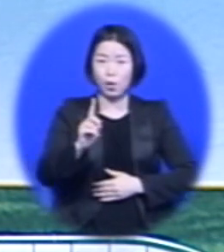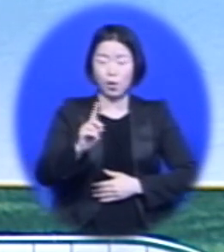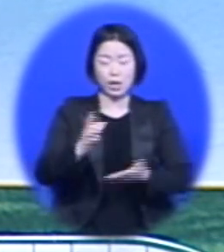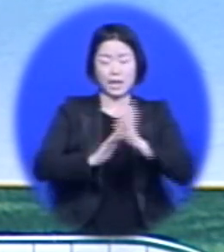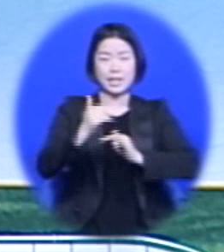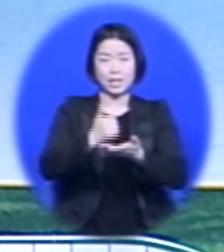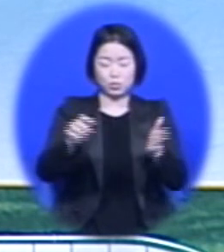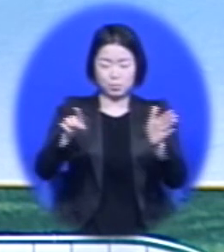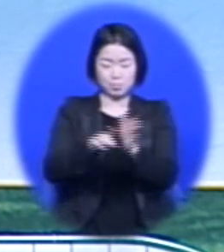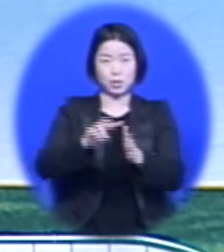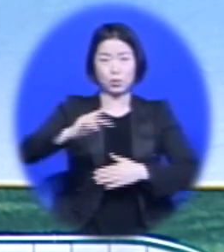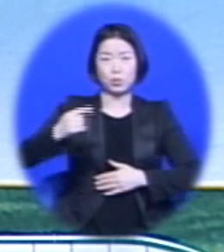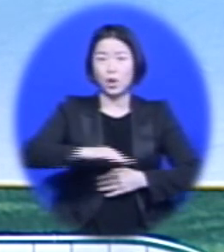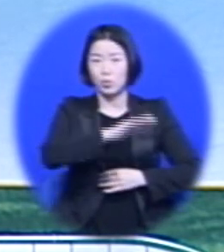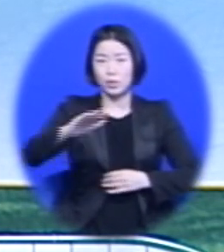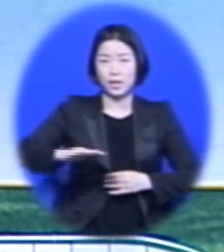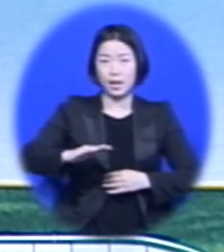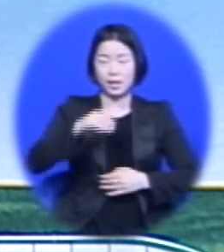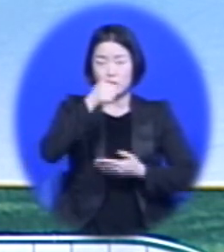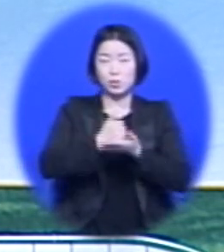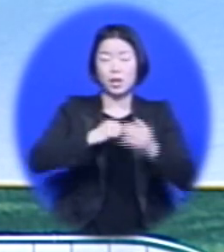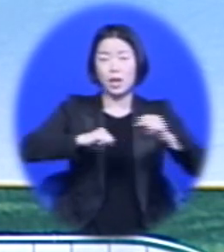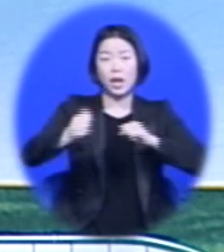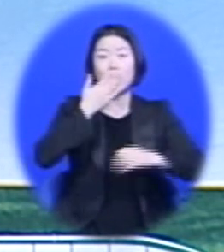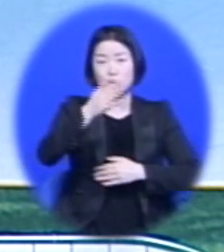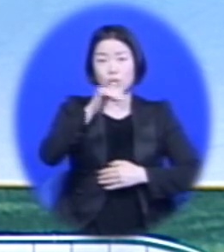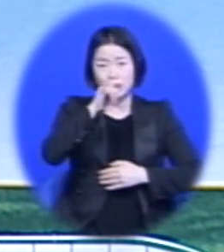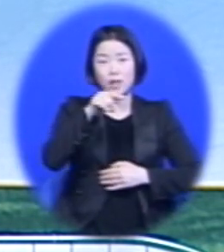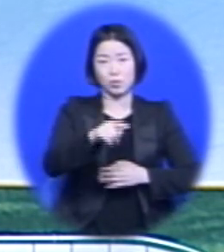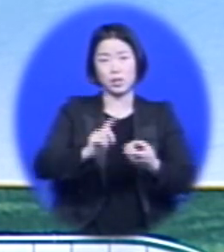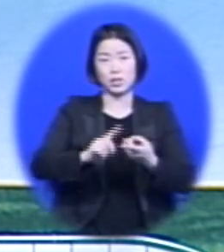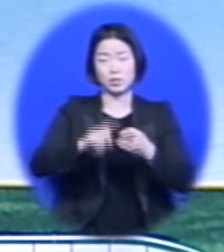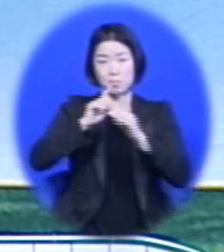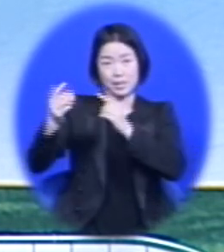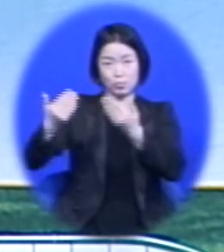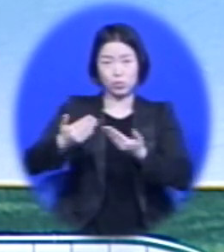믿어도 우리가 죄를 지을 수 있다는 사실에 대해서 말씀해 주고 있습니다.